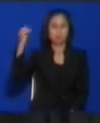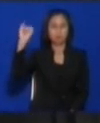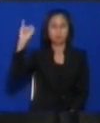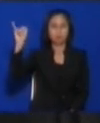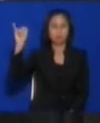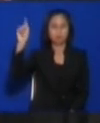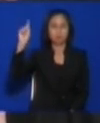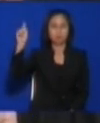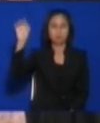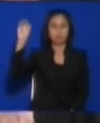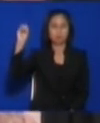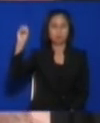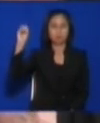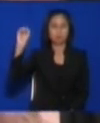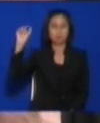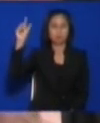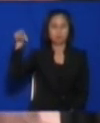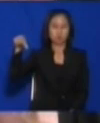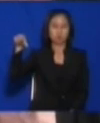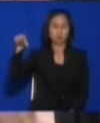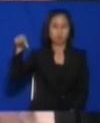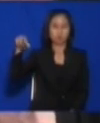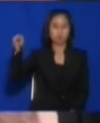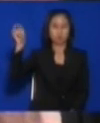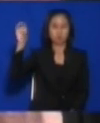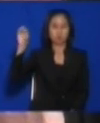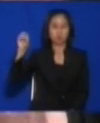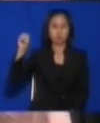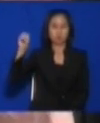pasangan ini didukung oleh partai-partai PDIP